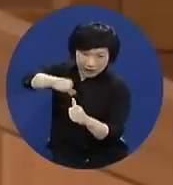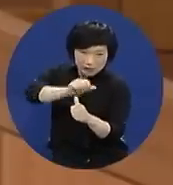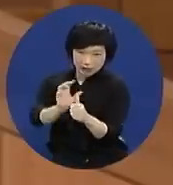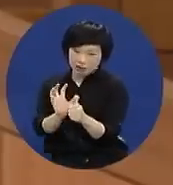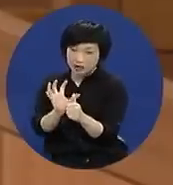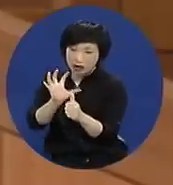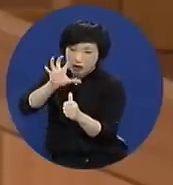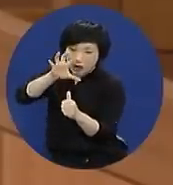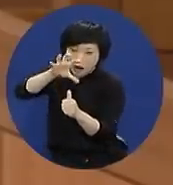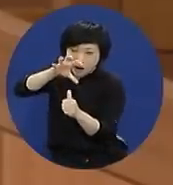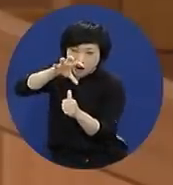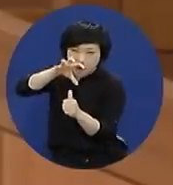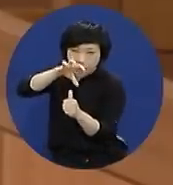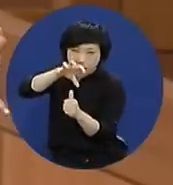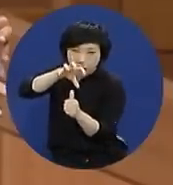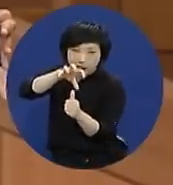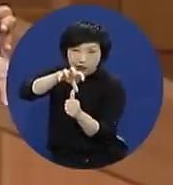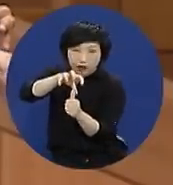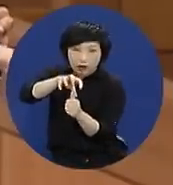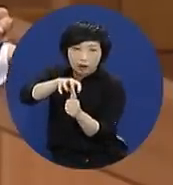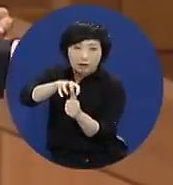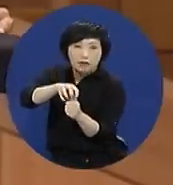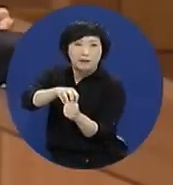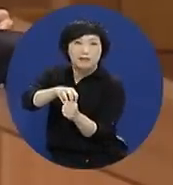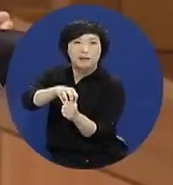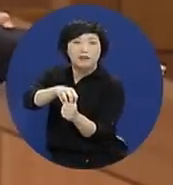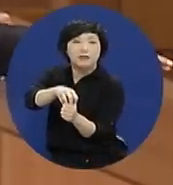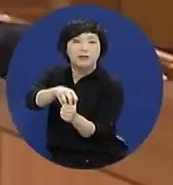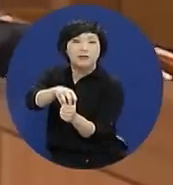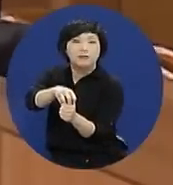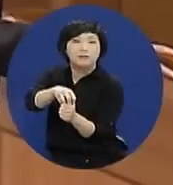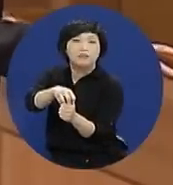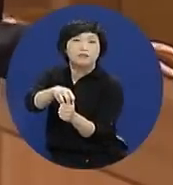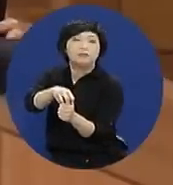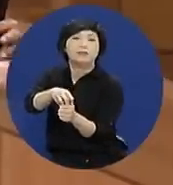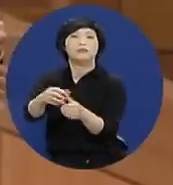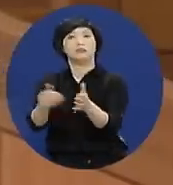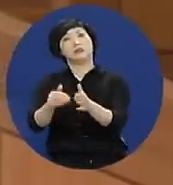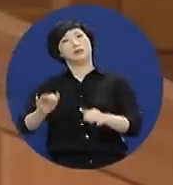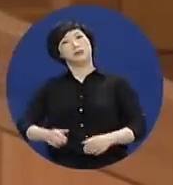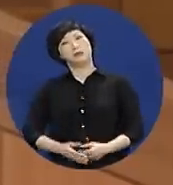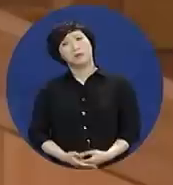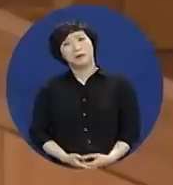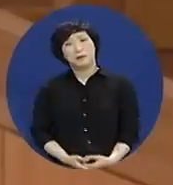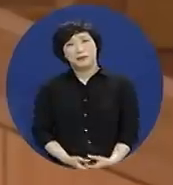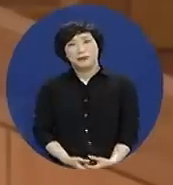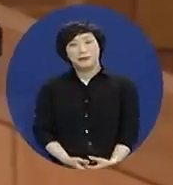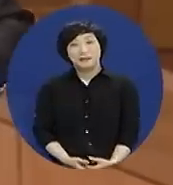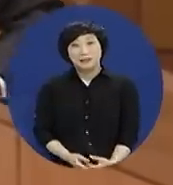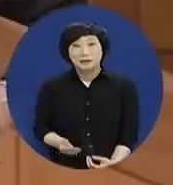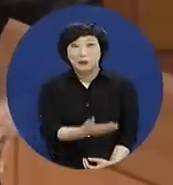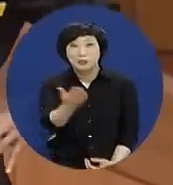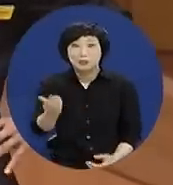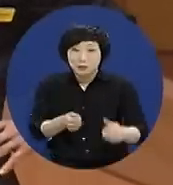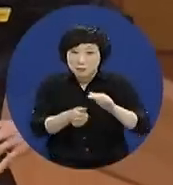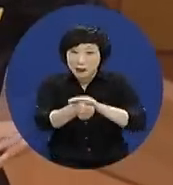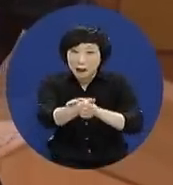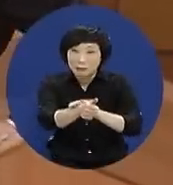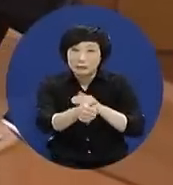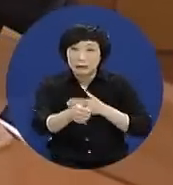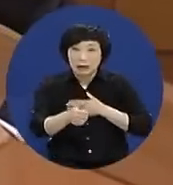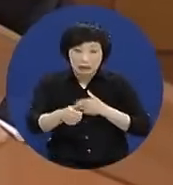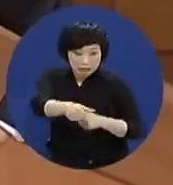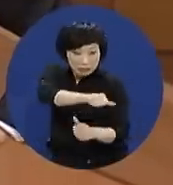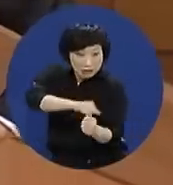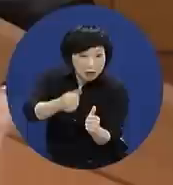ぬっと出してそのまま蛇の口の中に入れられます蛇に